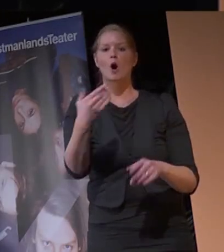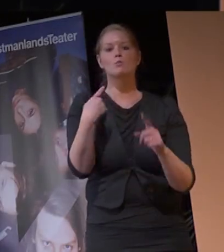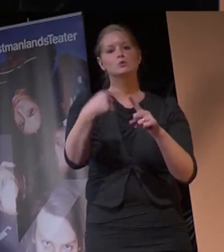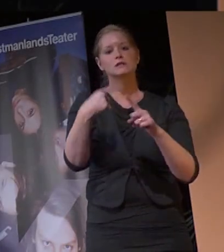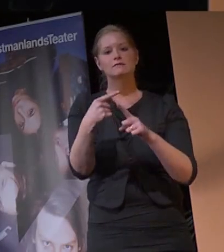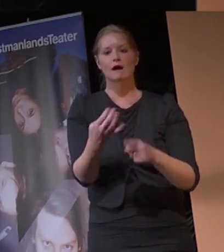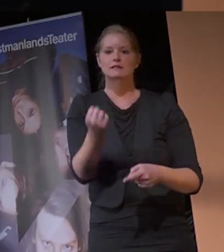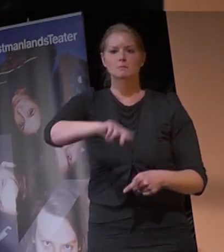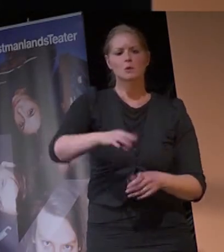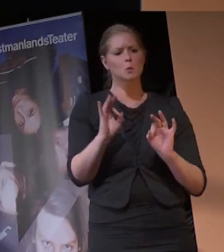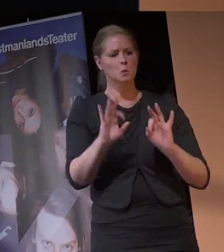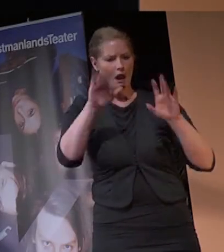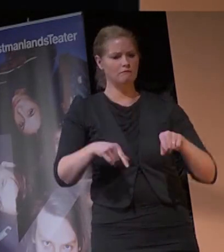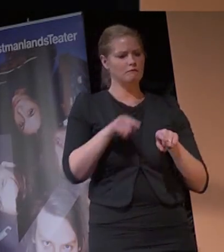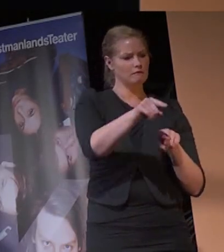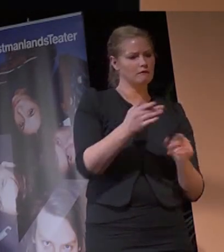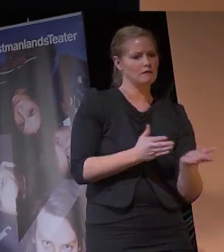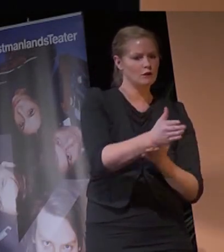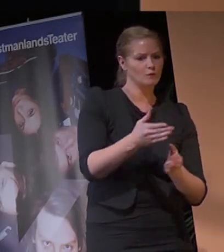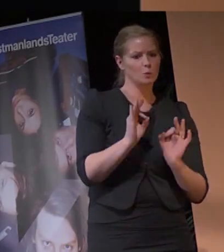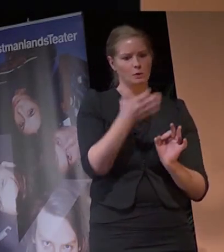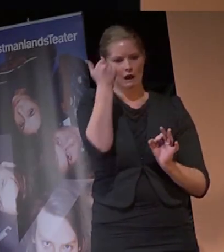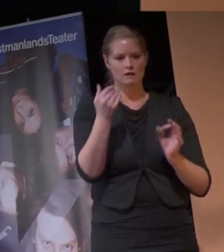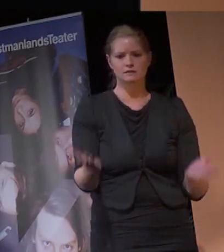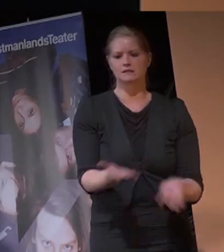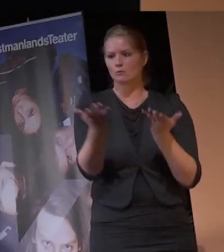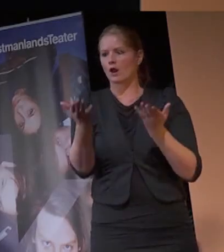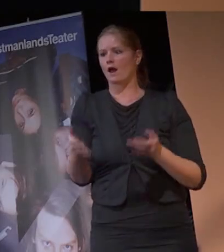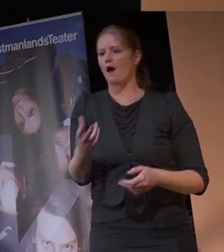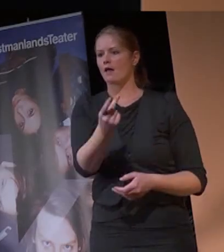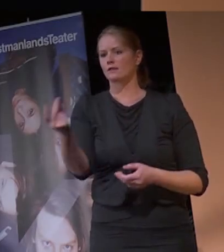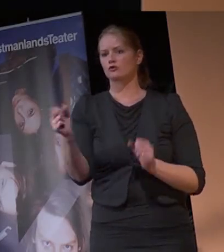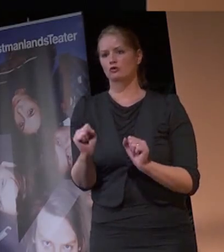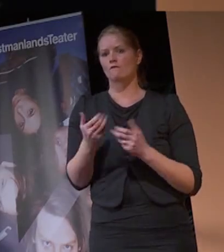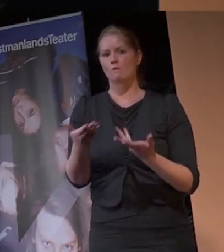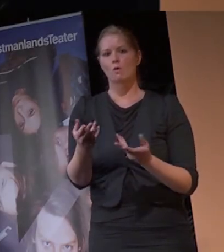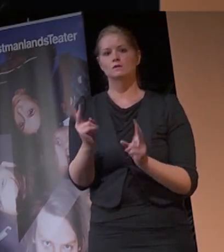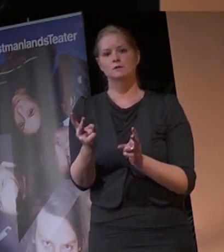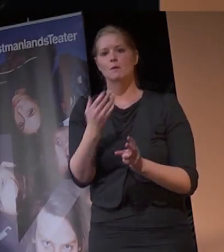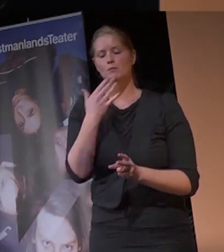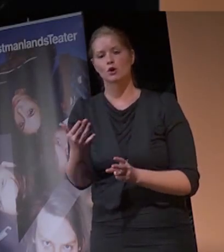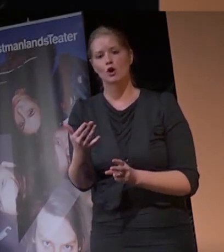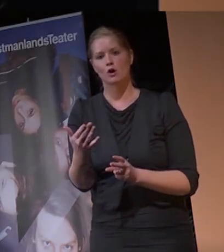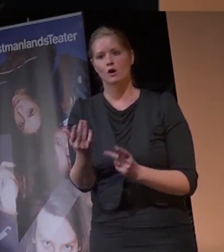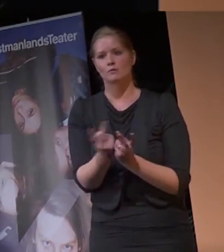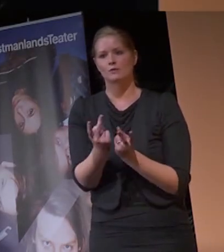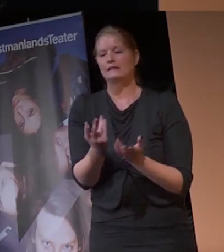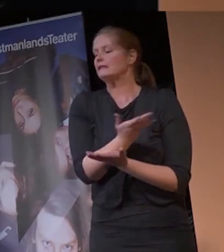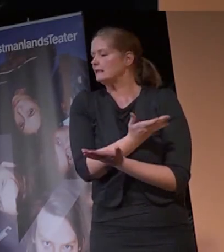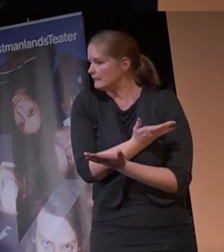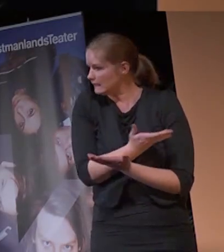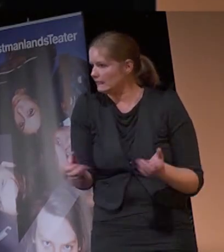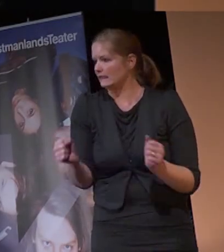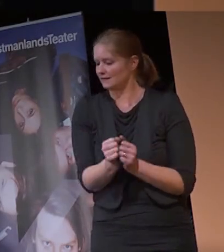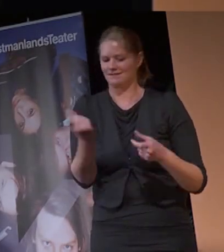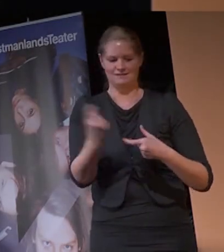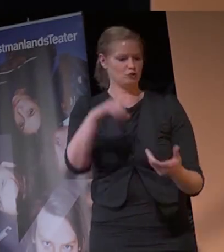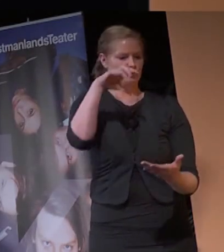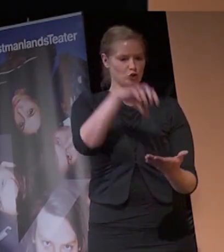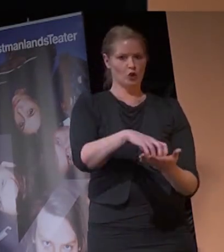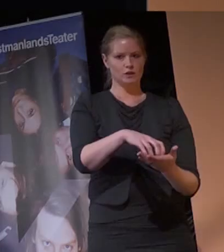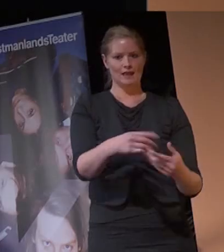själva, utan SMOK som samordnar den kommunala musik- och kulturskolan. De har efterfrågat detta, men de har inga pengar till det här. Så nu är de ju